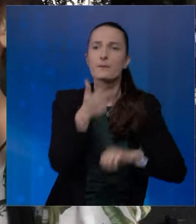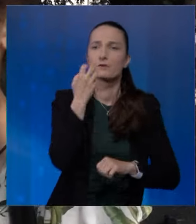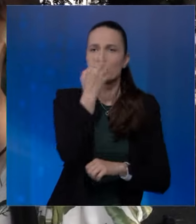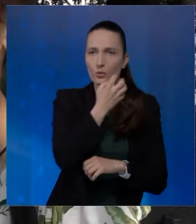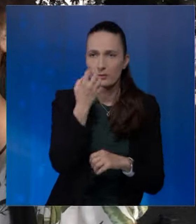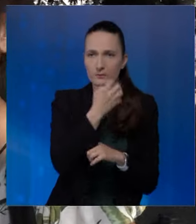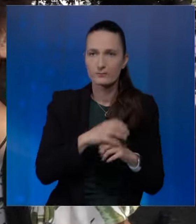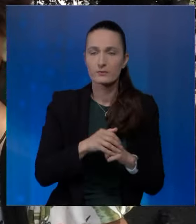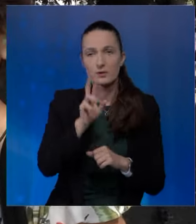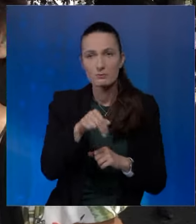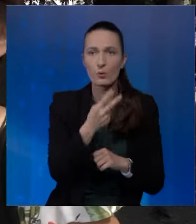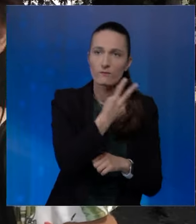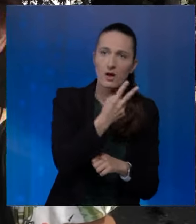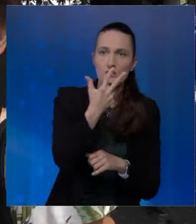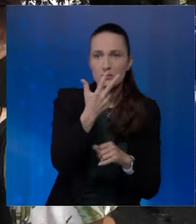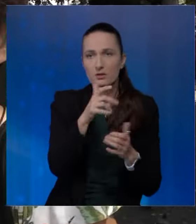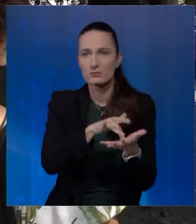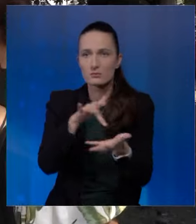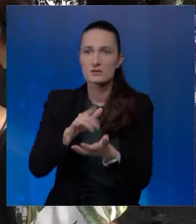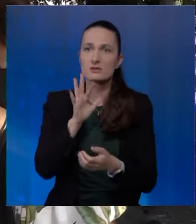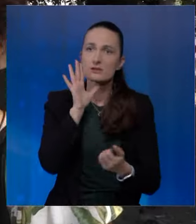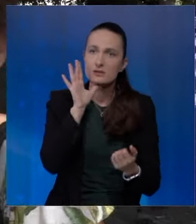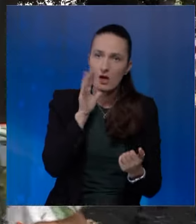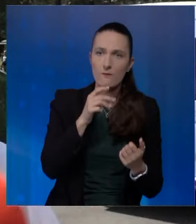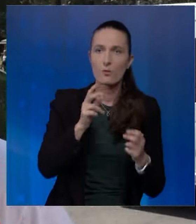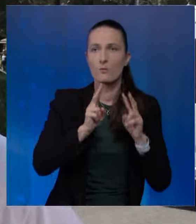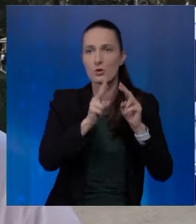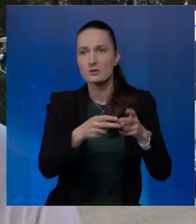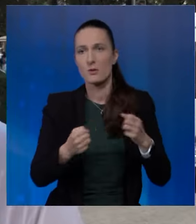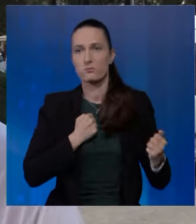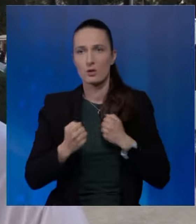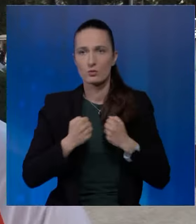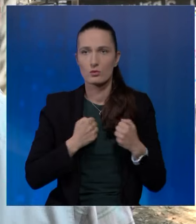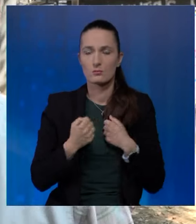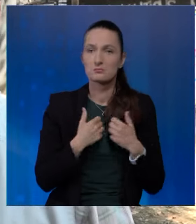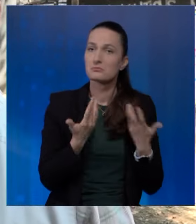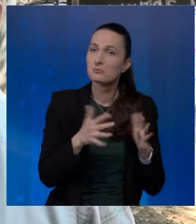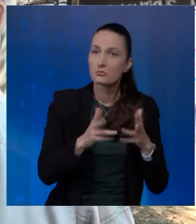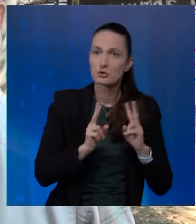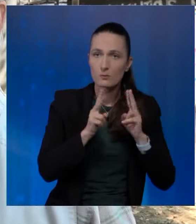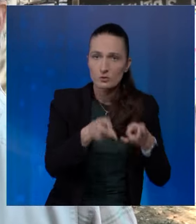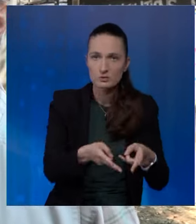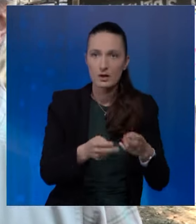i dva, tri, ima Sarajevo, Mostar, Banja Luka. Možda Mostar.